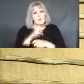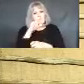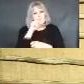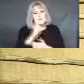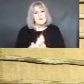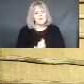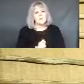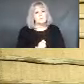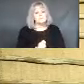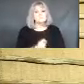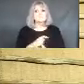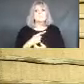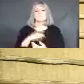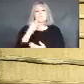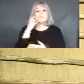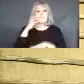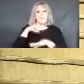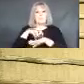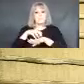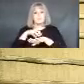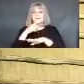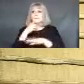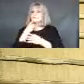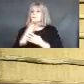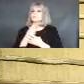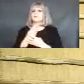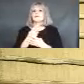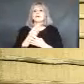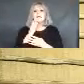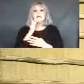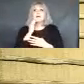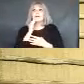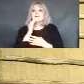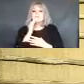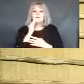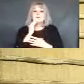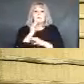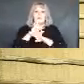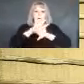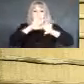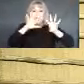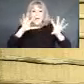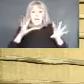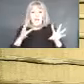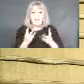sien. En die oomblik as Petrus sê, alle dinge, die wederoprichting van